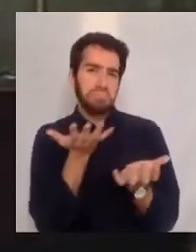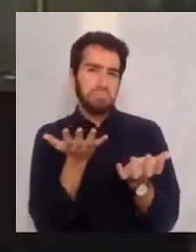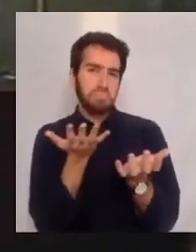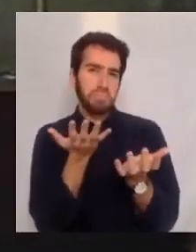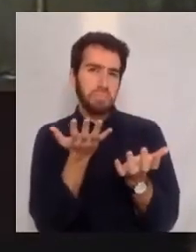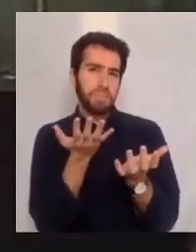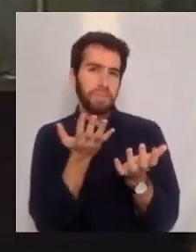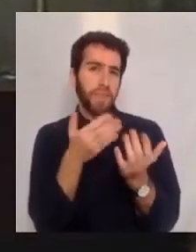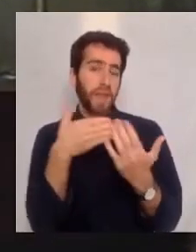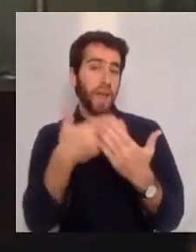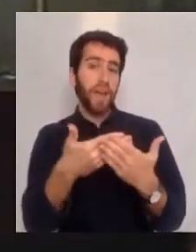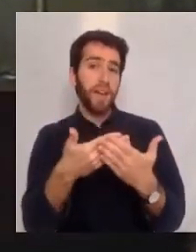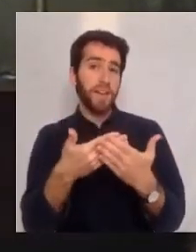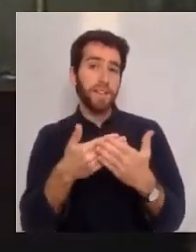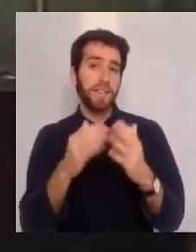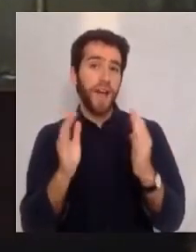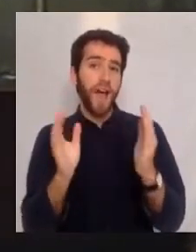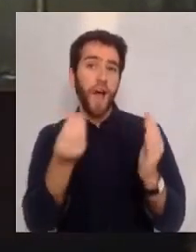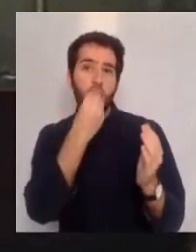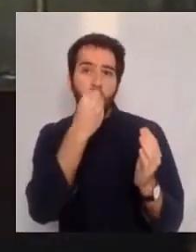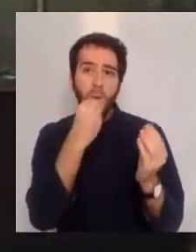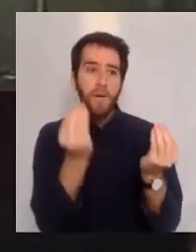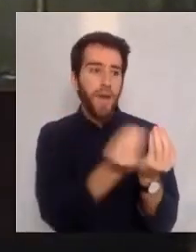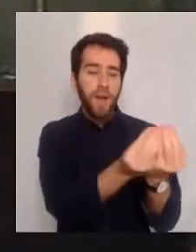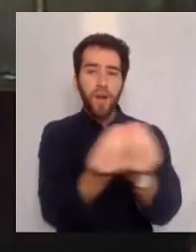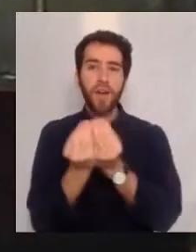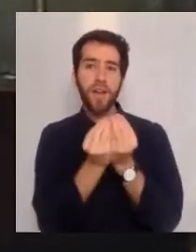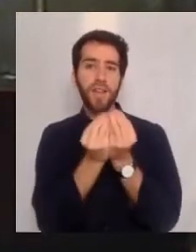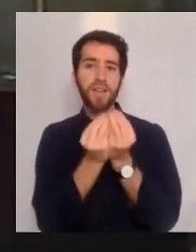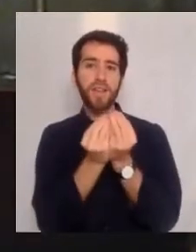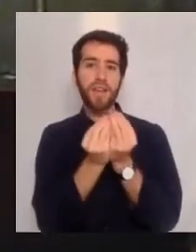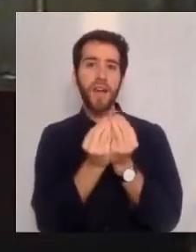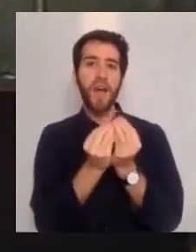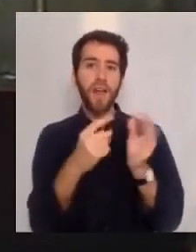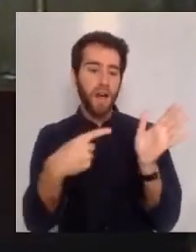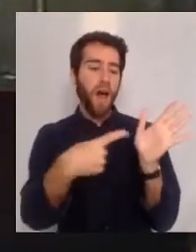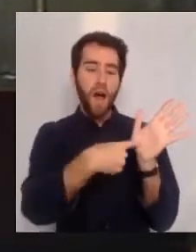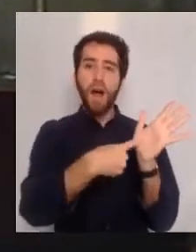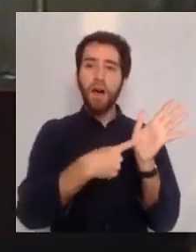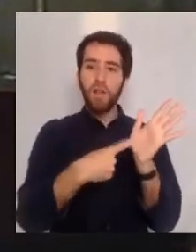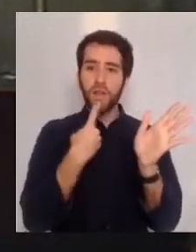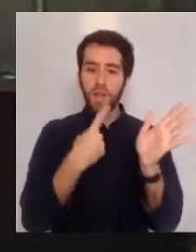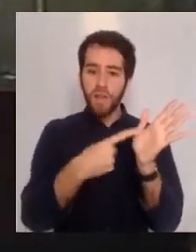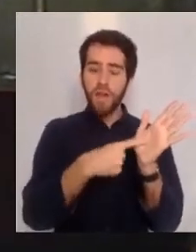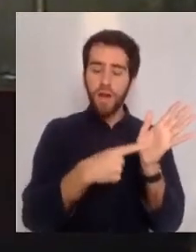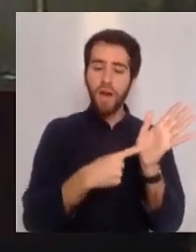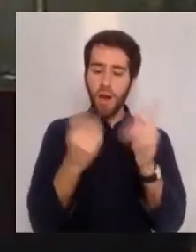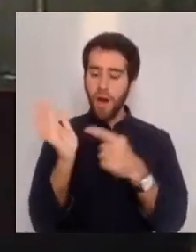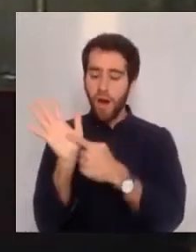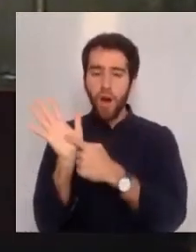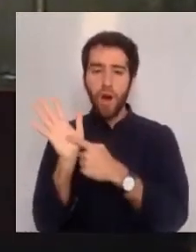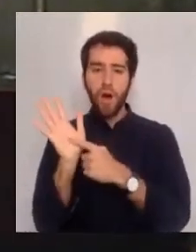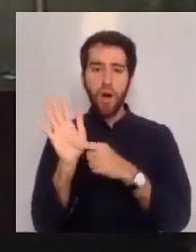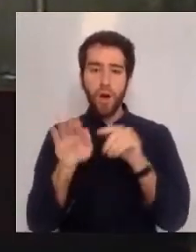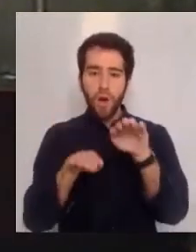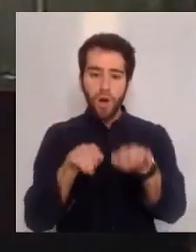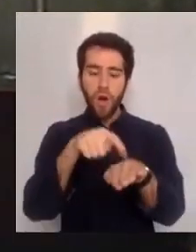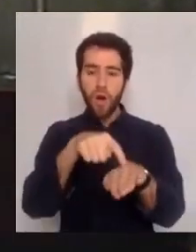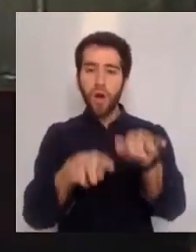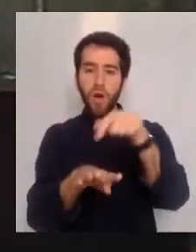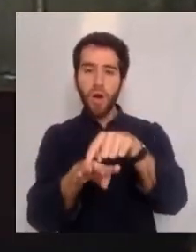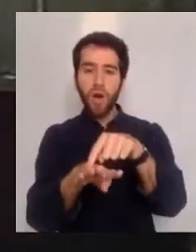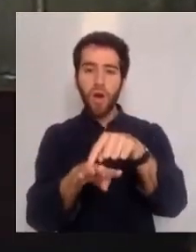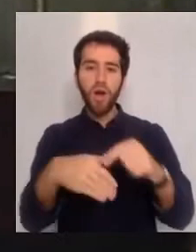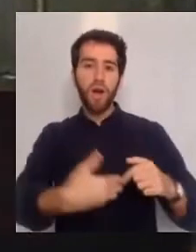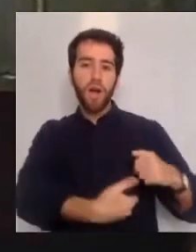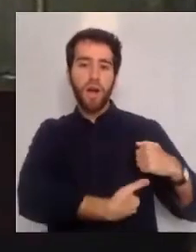ells, de deixar-se tocar les seves llagues impreses a les mans, als peus i al